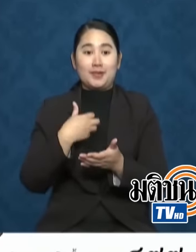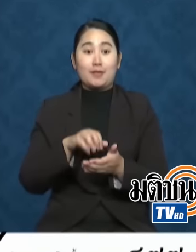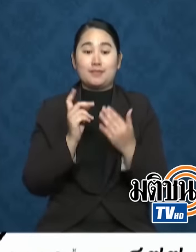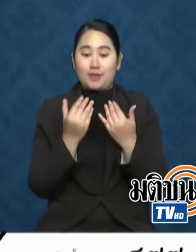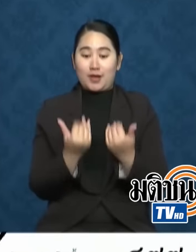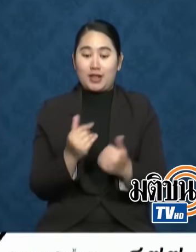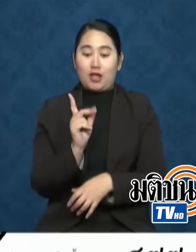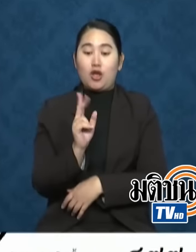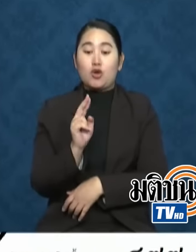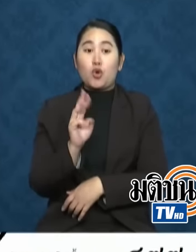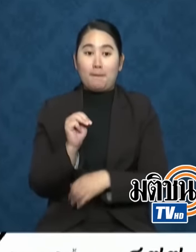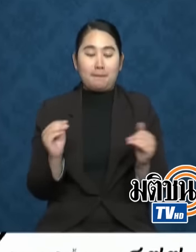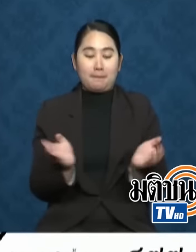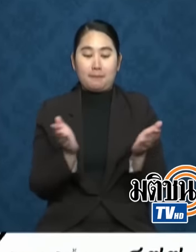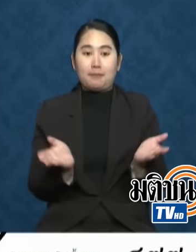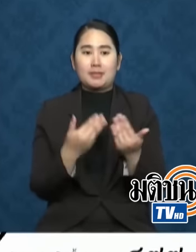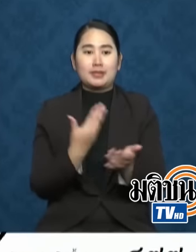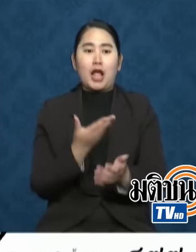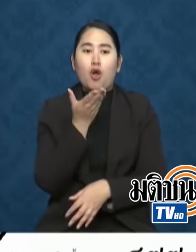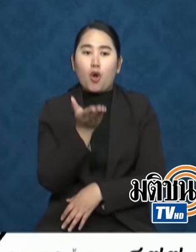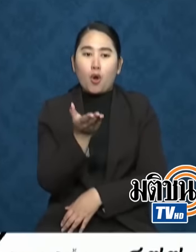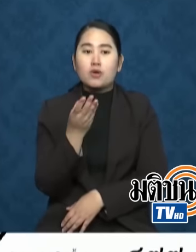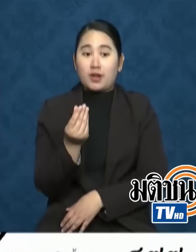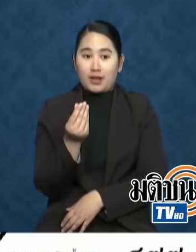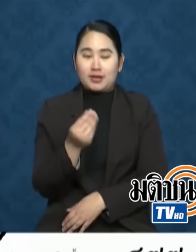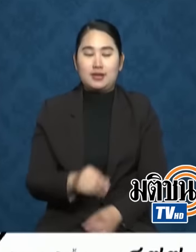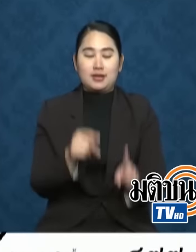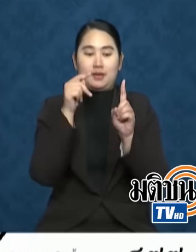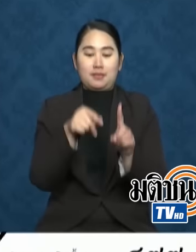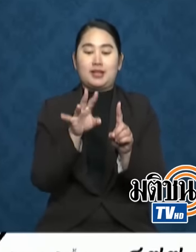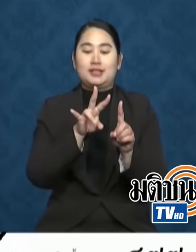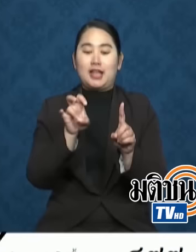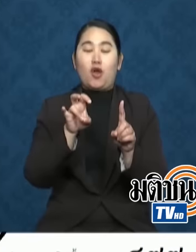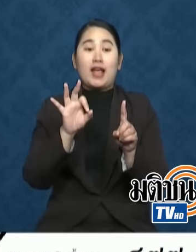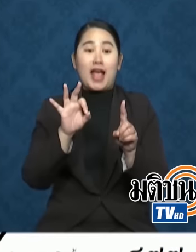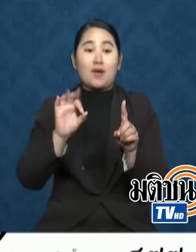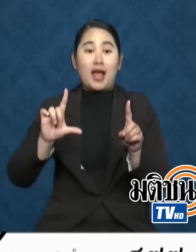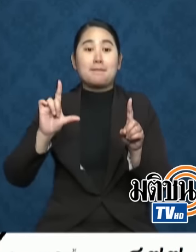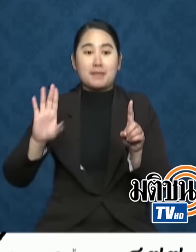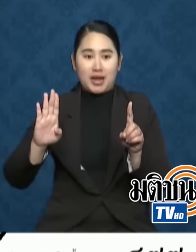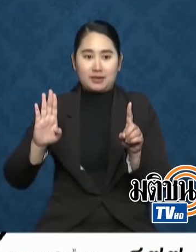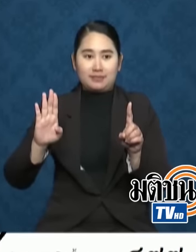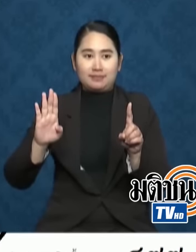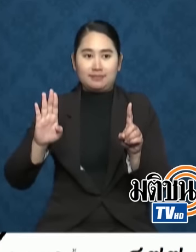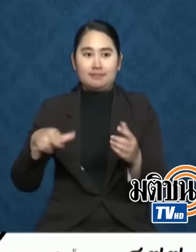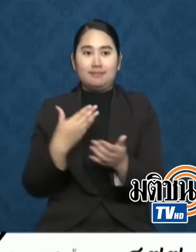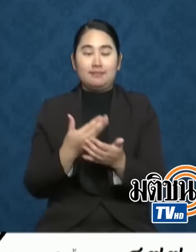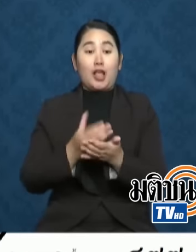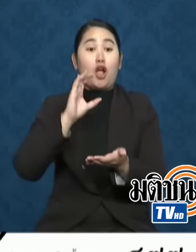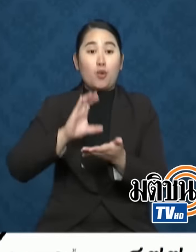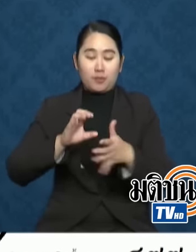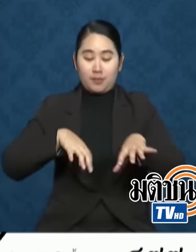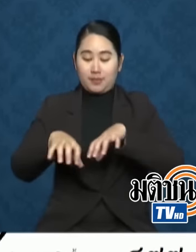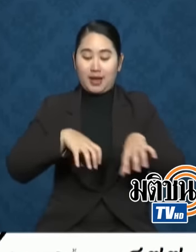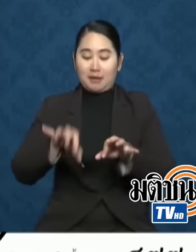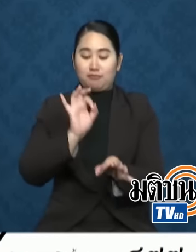มส่งเสริมปกครองส่วนท้องถิ่นของบประมาณไปที่เท่าไหร่1,709ล้านบาทครับกับงบประมาณในการจัดการ